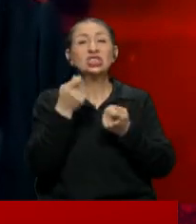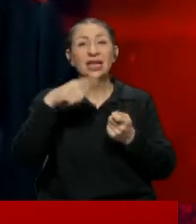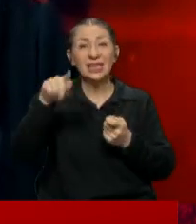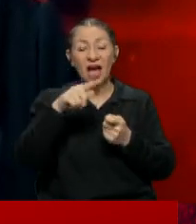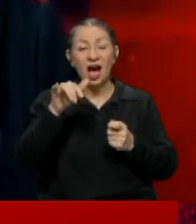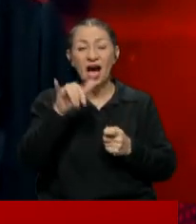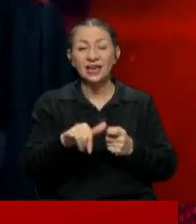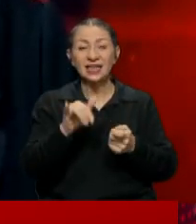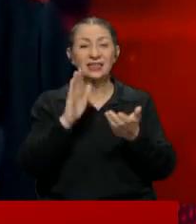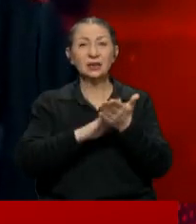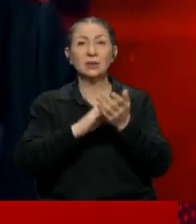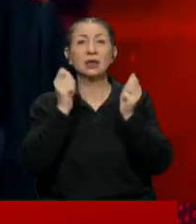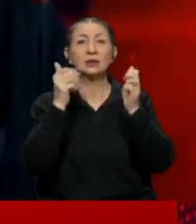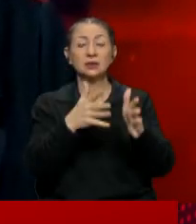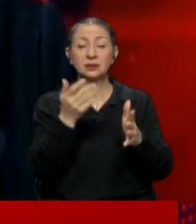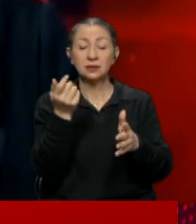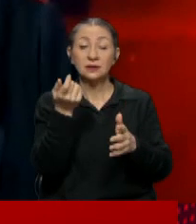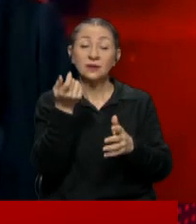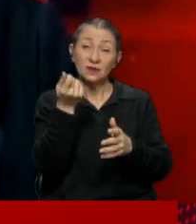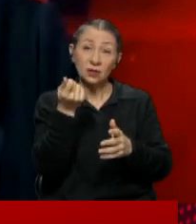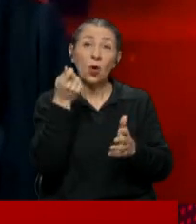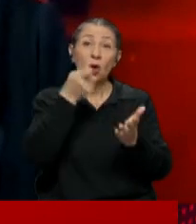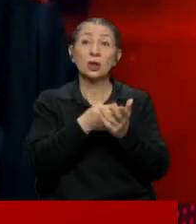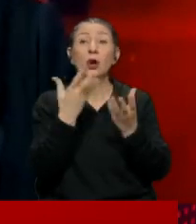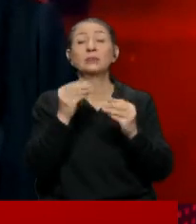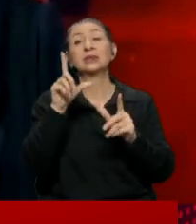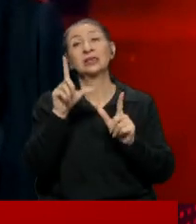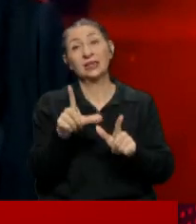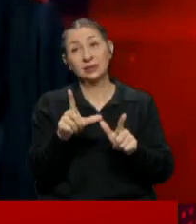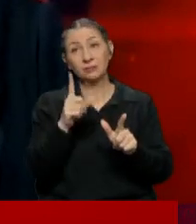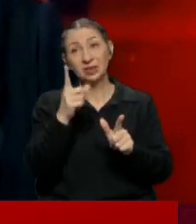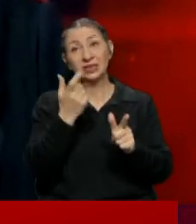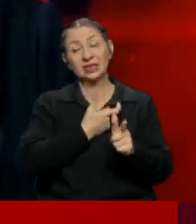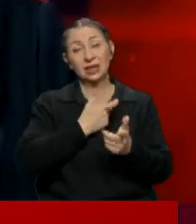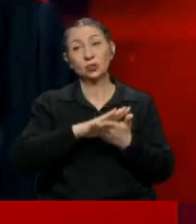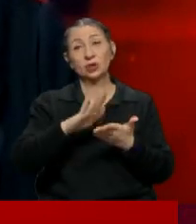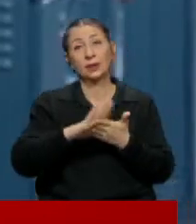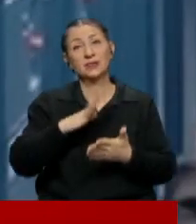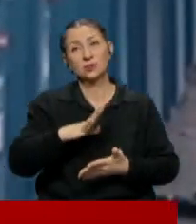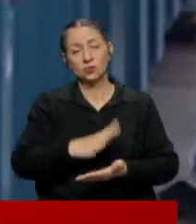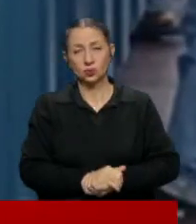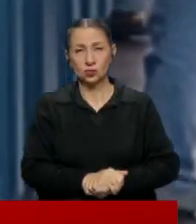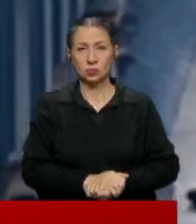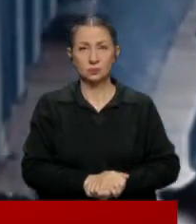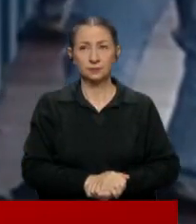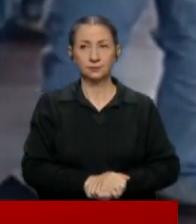hak ettikleri kıdem tazminatı miktarına ulaşabilmesini sağlayacak bir yasal düzenlemedir.